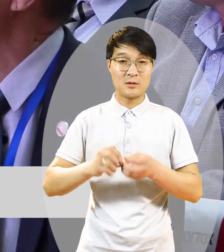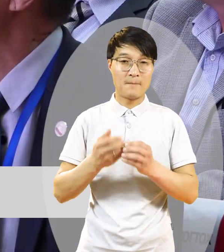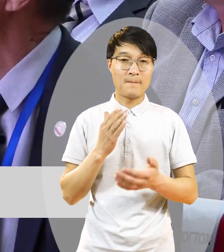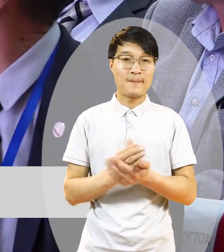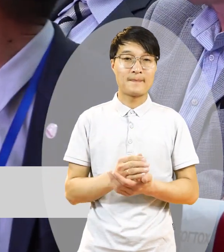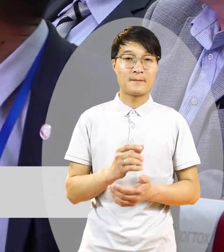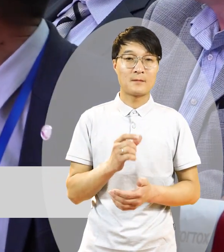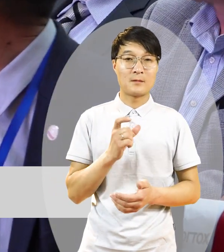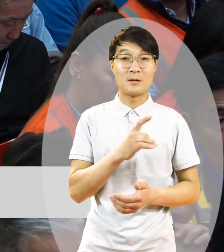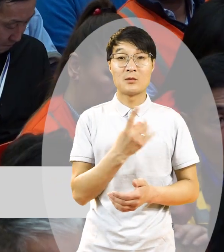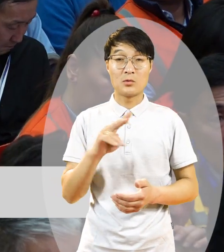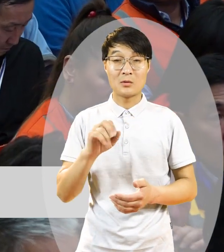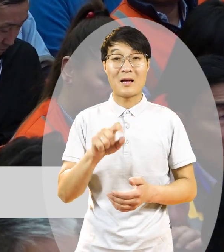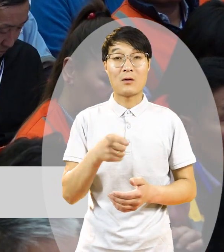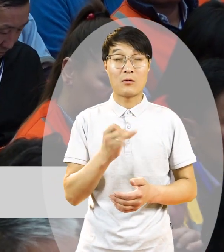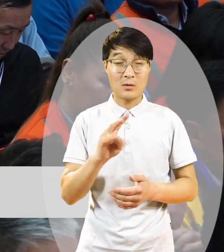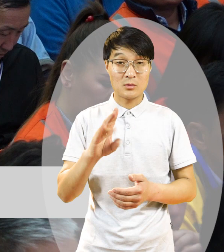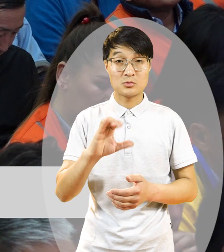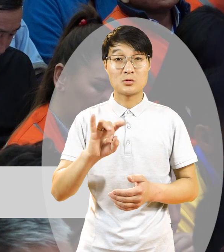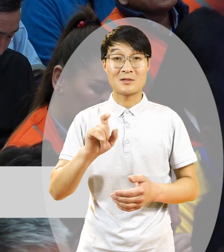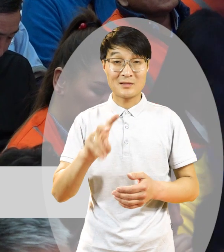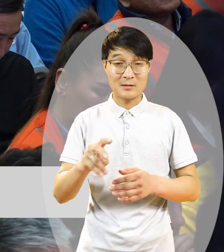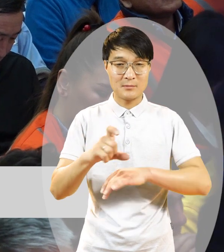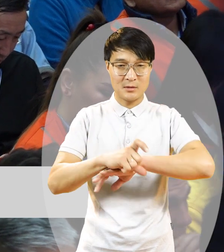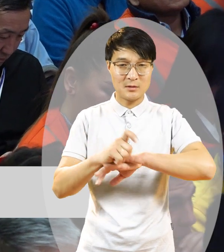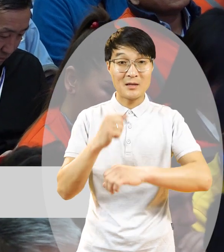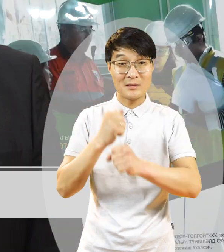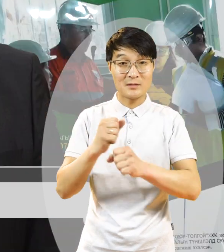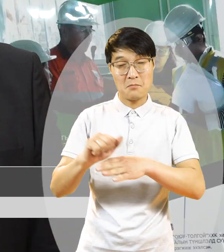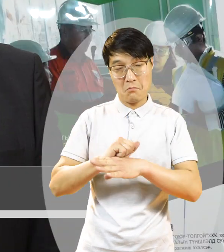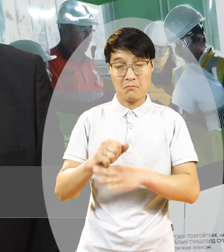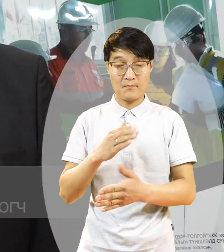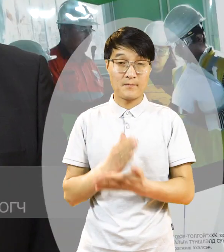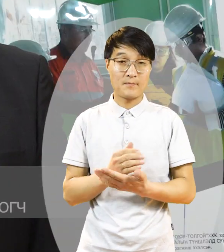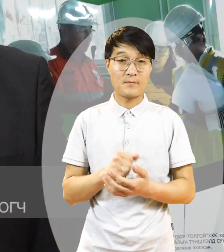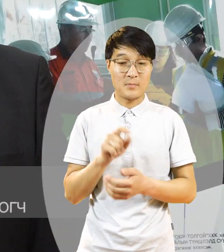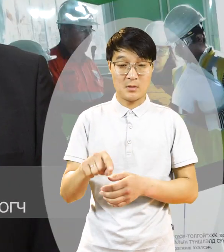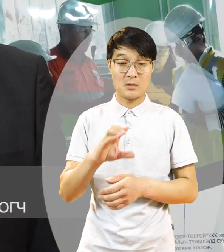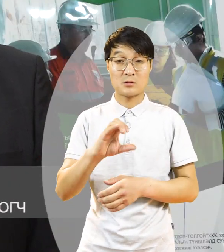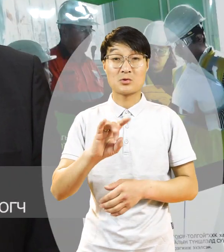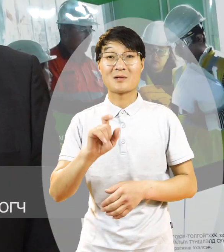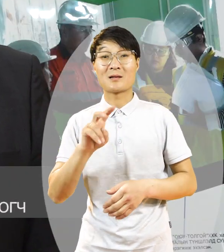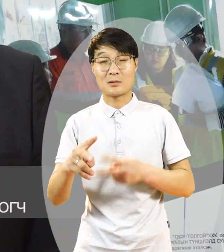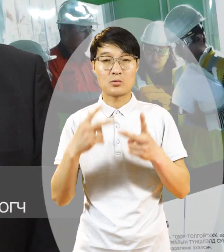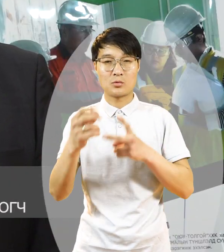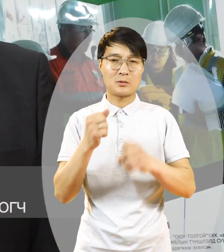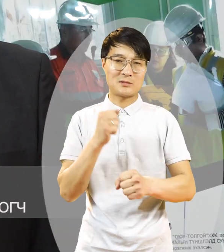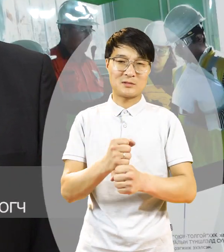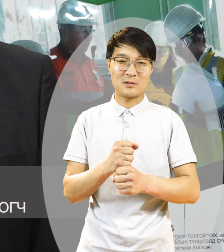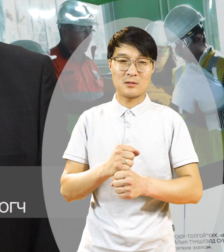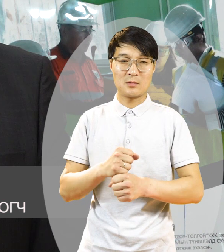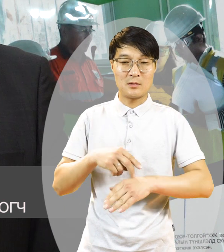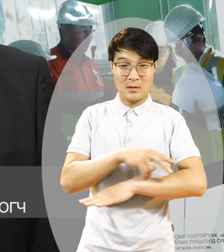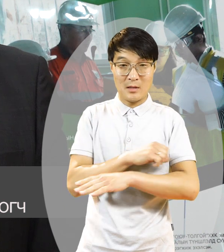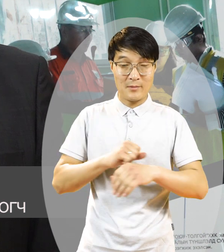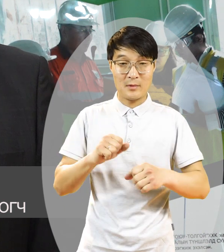ахуйн сургалтуудыг зохион байгуулж мэрэгжсэн ажилтан бэлтгэж байна. Ингээд энэ хүү одоо сургалтын үйл ажиллагаанд Дорнтой аж ахуй